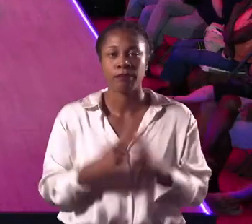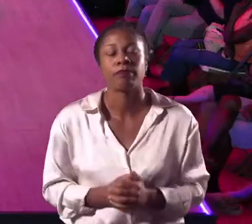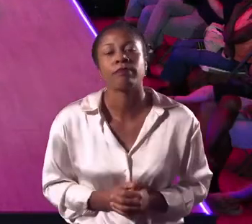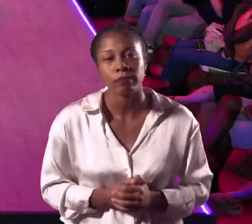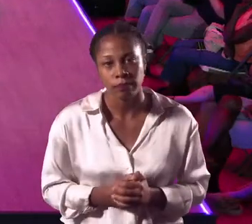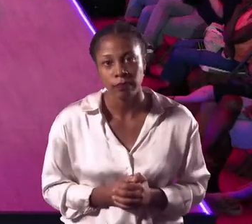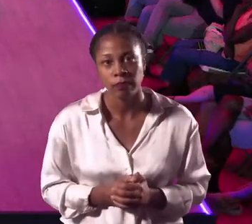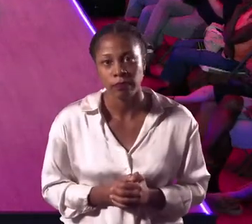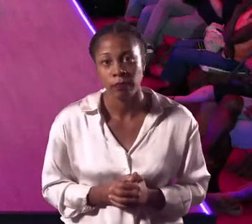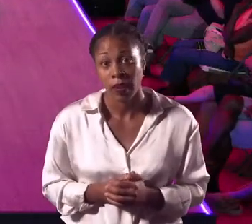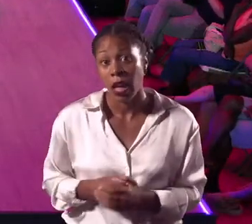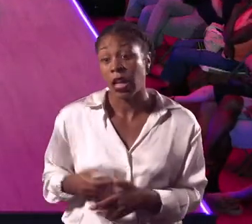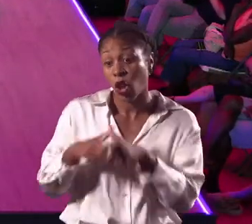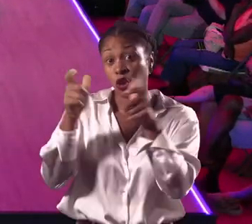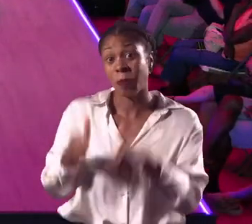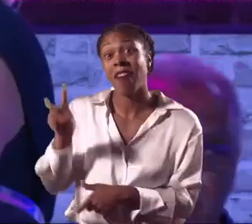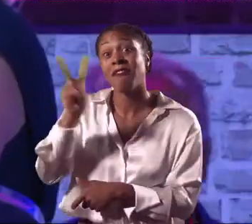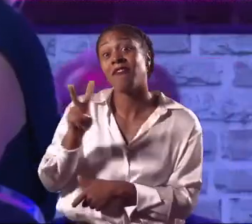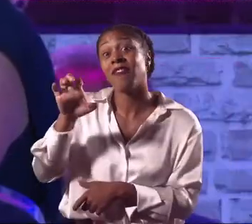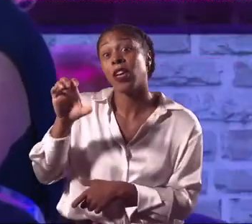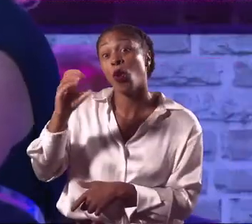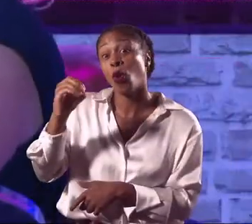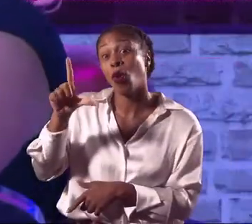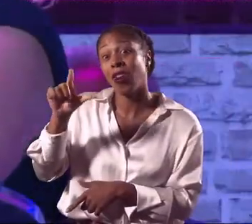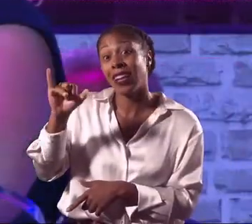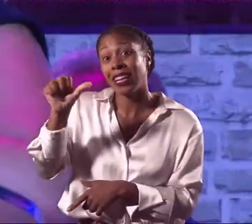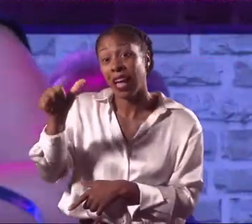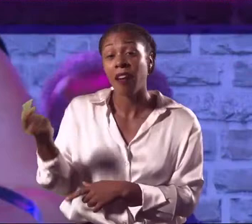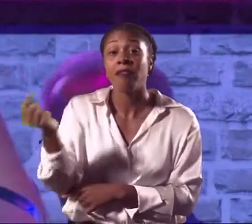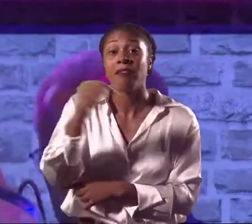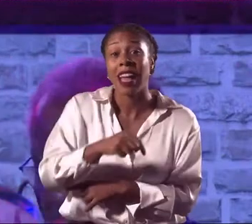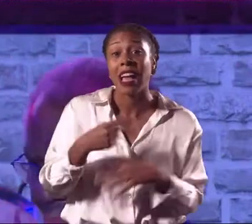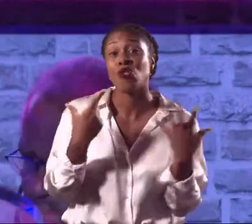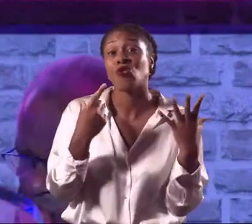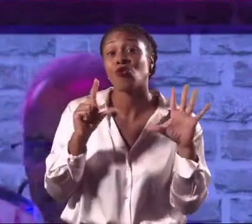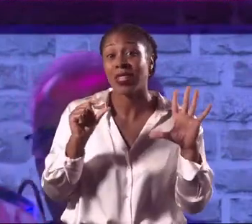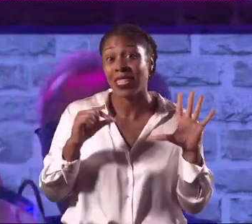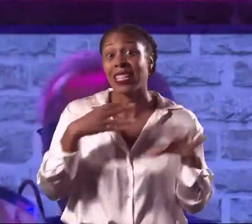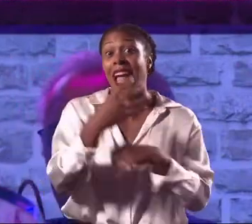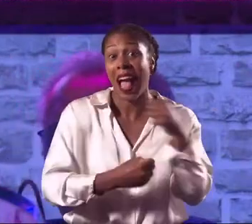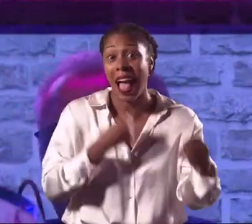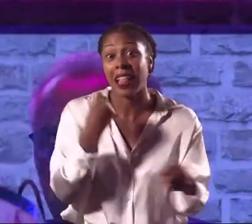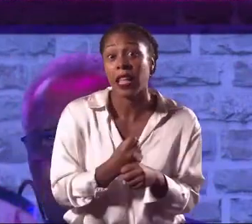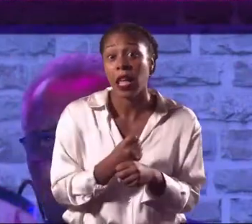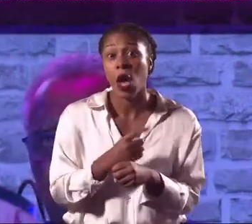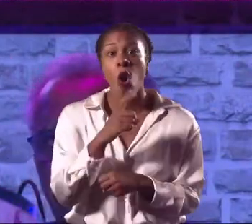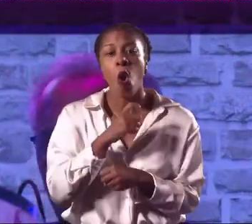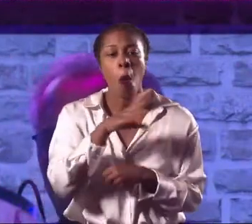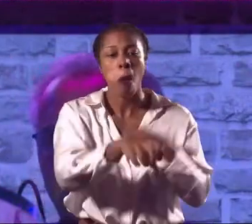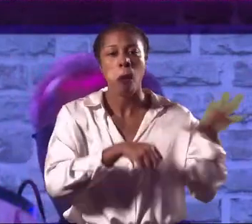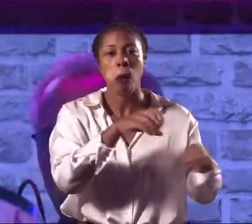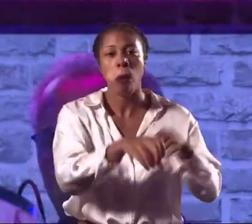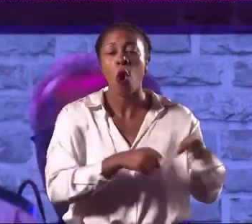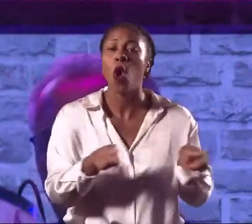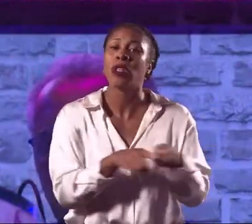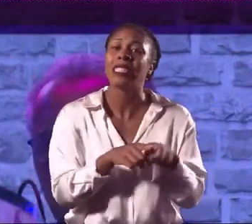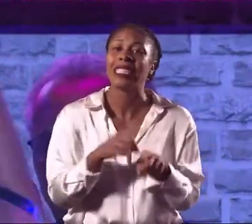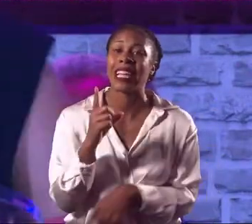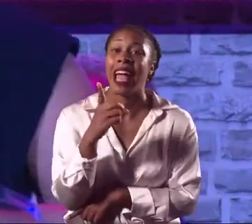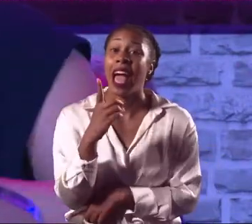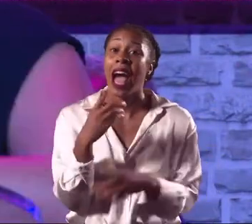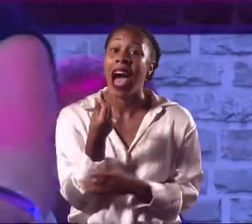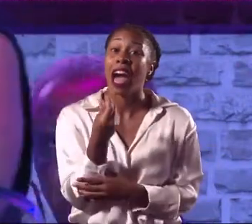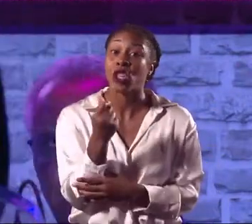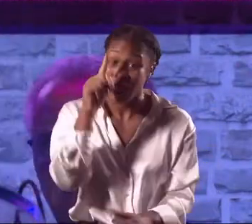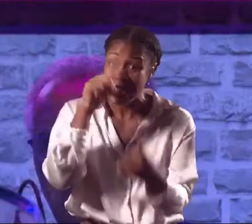Parce que c'est Veolia qui est venue 70 ans, qui a non seulement pillé la ressource en eau, mais surtout volé l'argent de l'eau, au